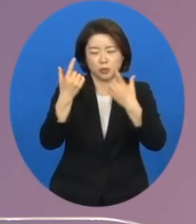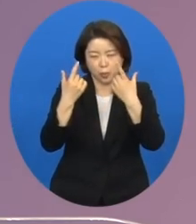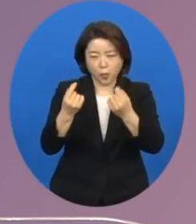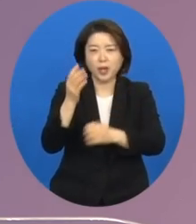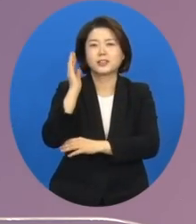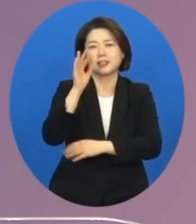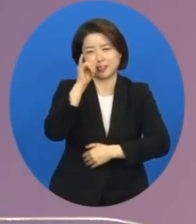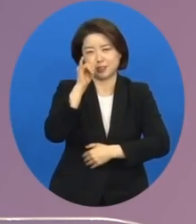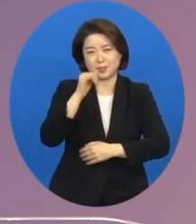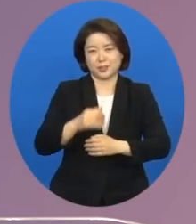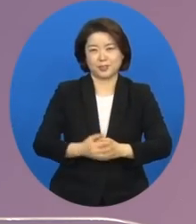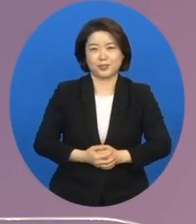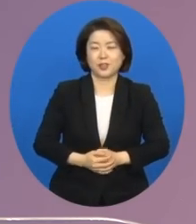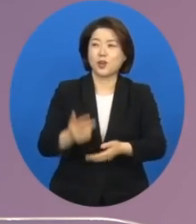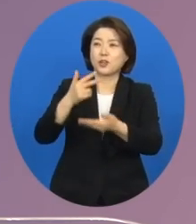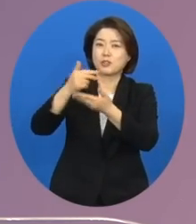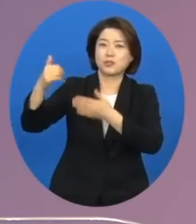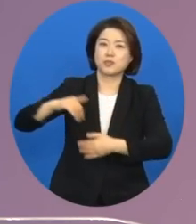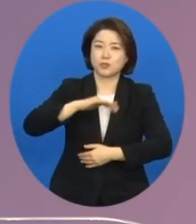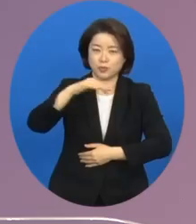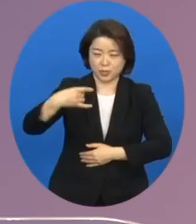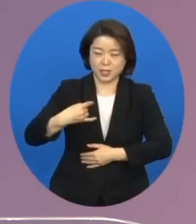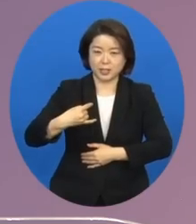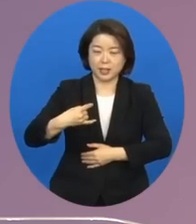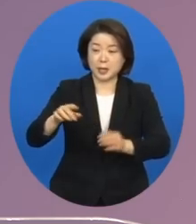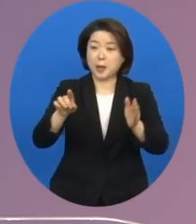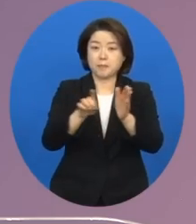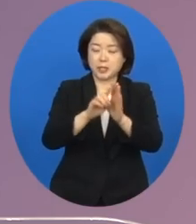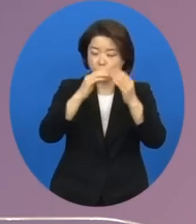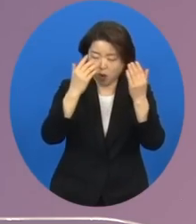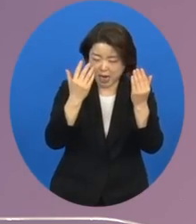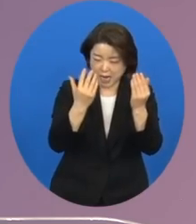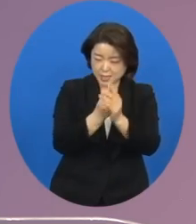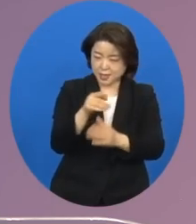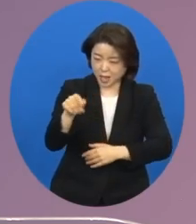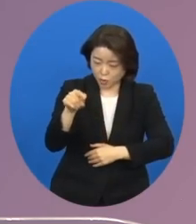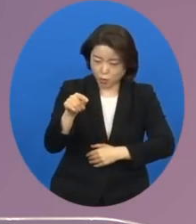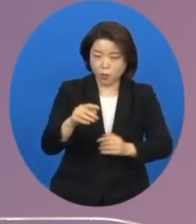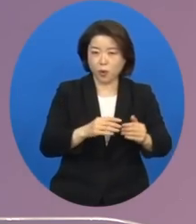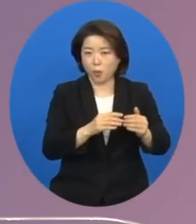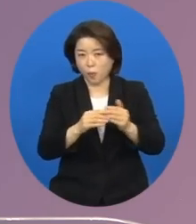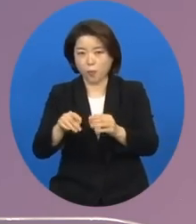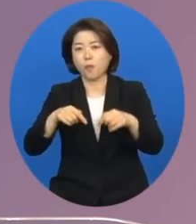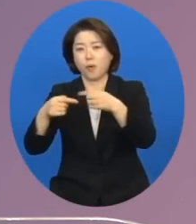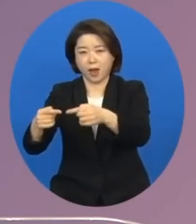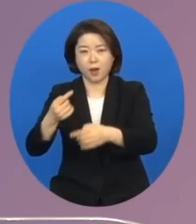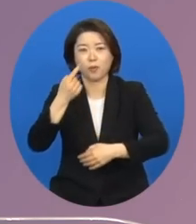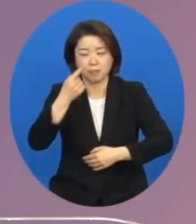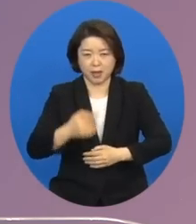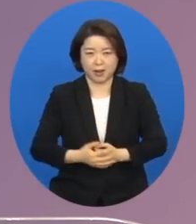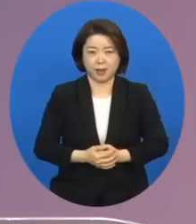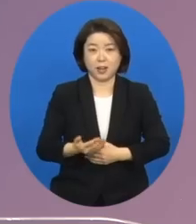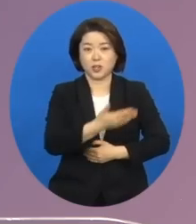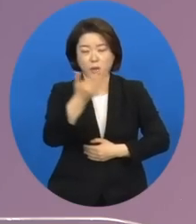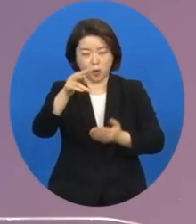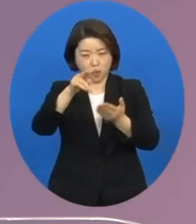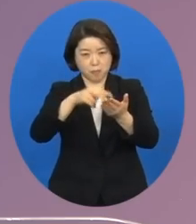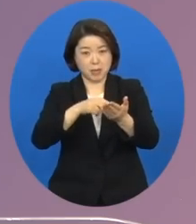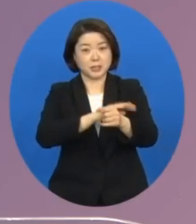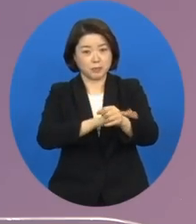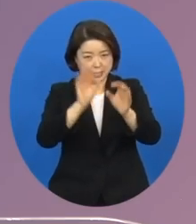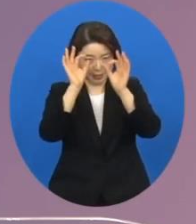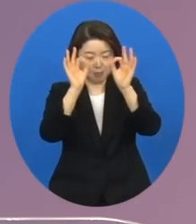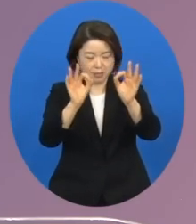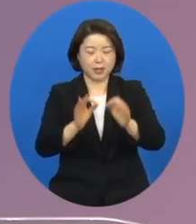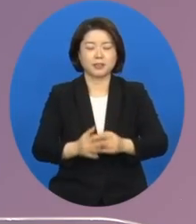주님께서는 우리에게 믿음의 완전한 대로 나아가라고 하십니다 한번 말씀을 여러분 눈으로 잘 따라가 보시기